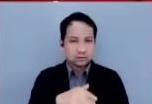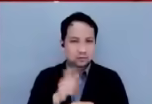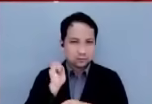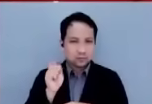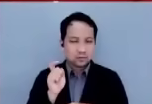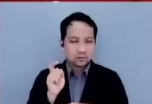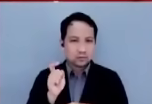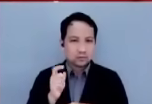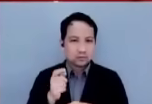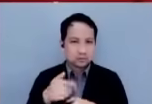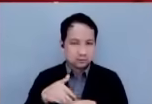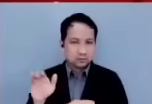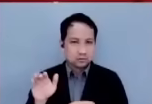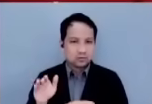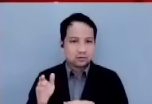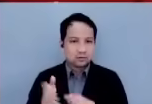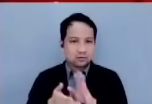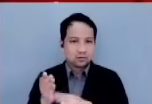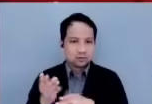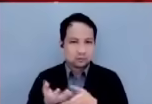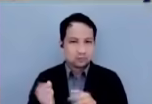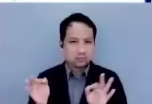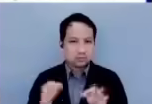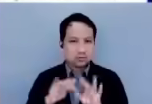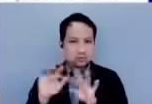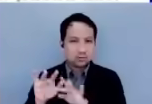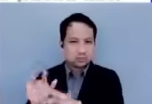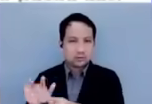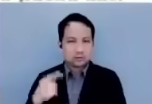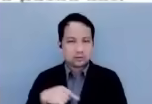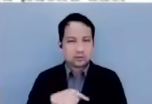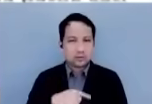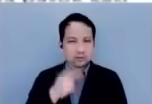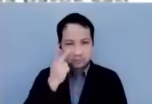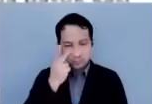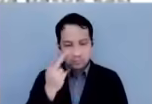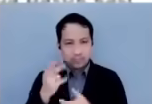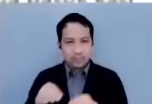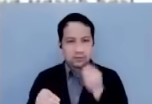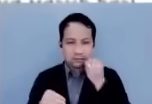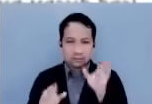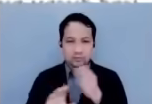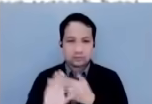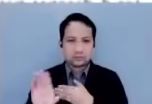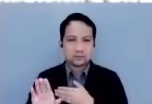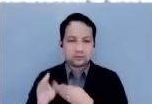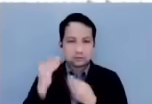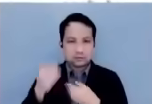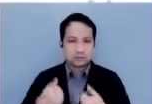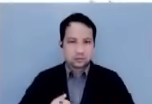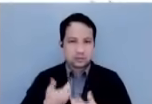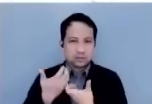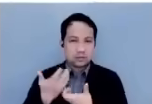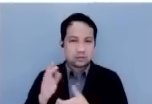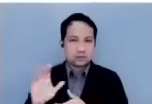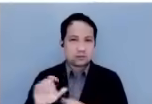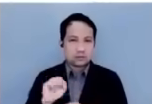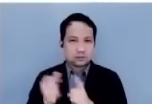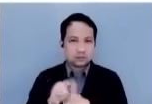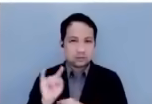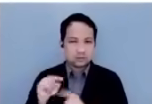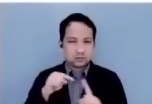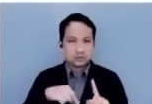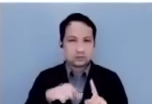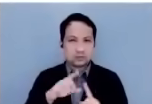sige, baka kawalan na kita kasi naawa ako sa'yo. Pagka-uwi niya sa bahay, dito na naglabas ang sama ng loob sa social media si alias